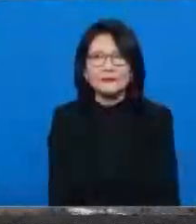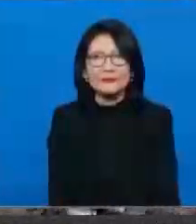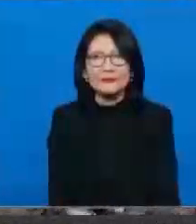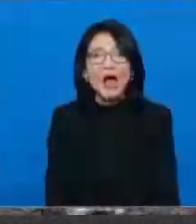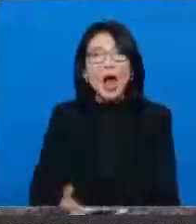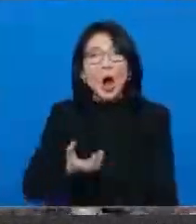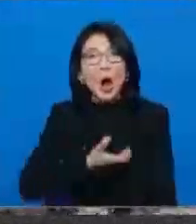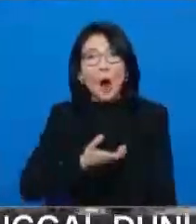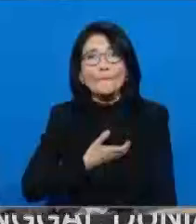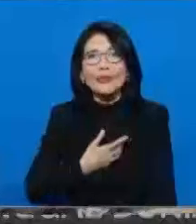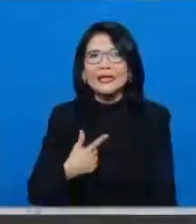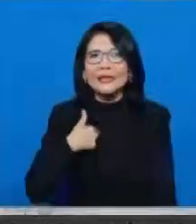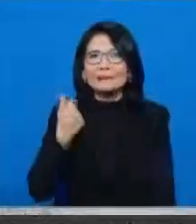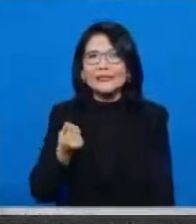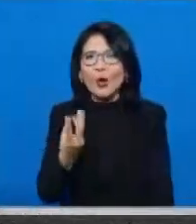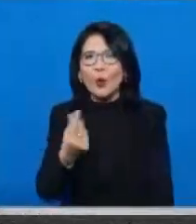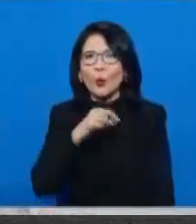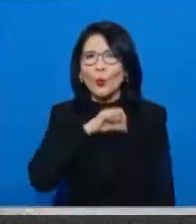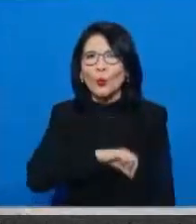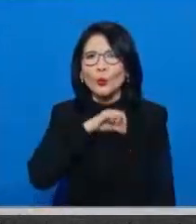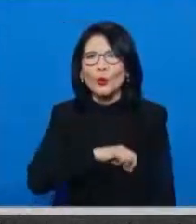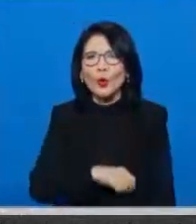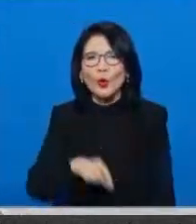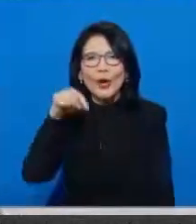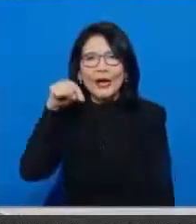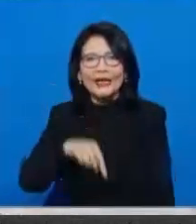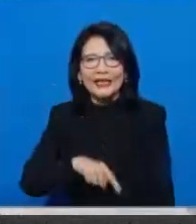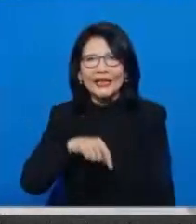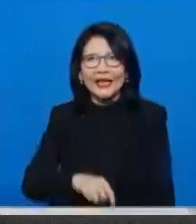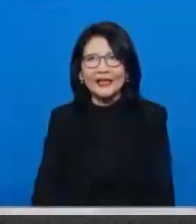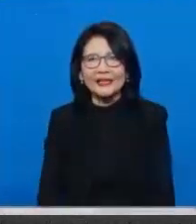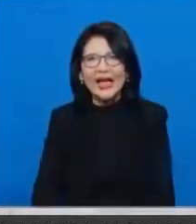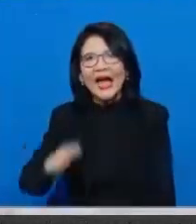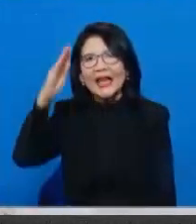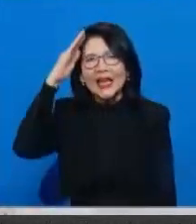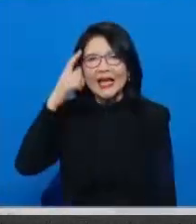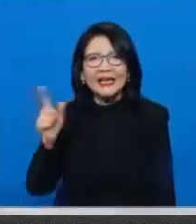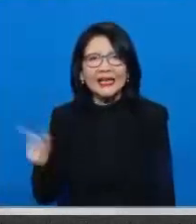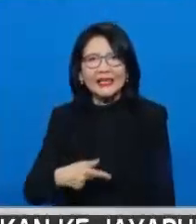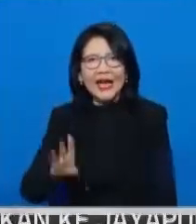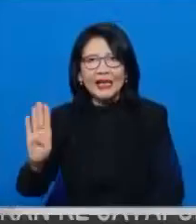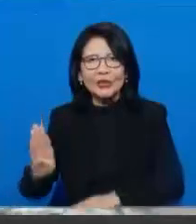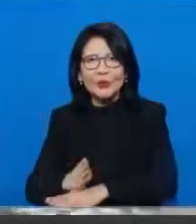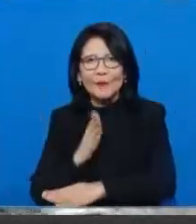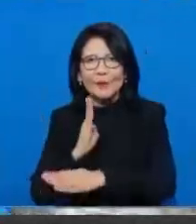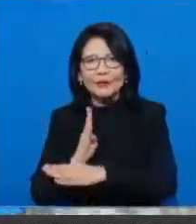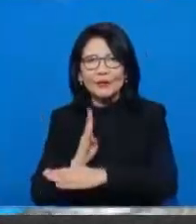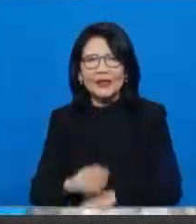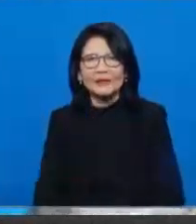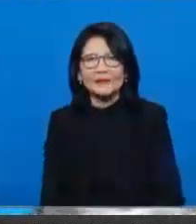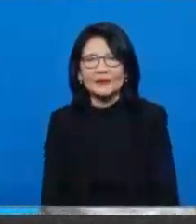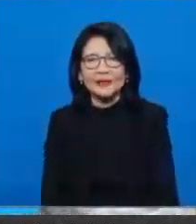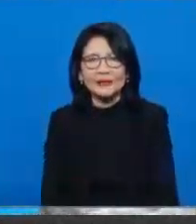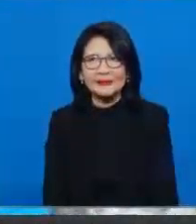hobi bisa menjadi ladang penghasilan. Inilah yang dilakukan Suyatno, warga desa Aji Barang, Wetan, Kecamatan Aji Barang,